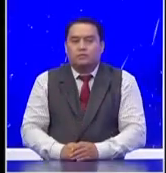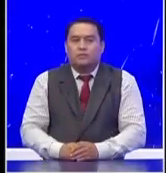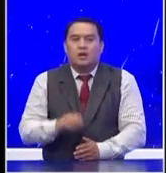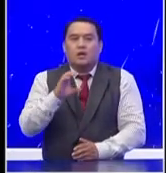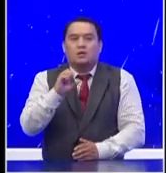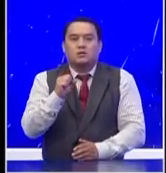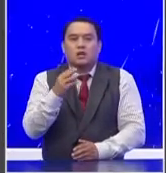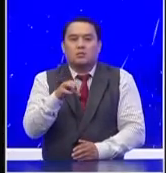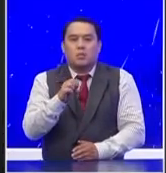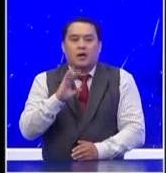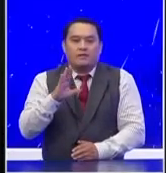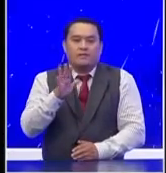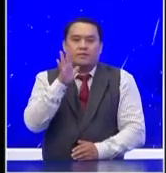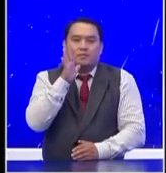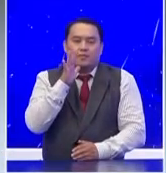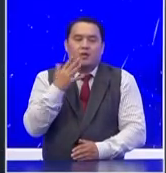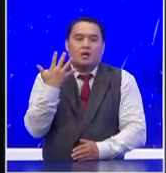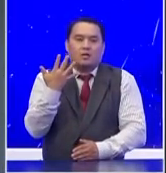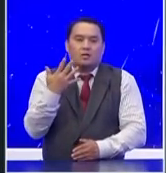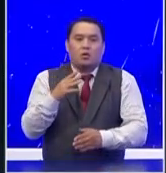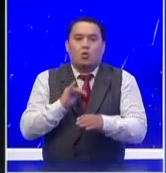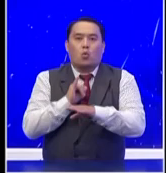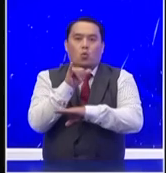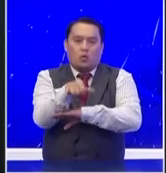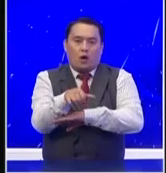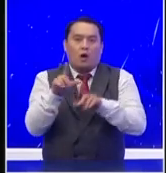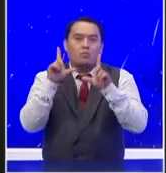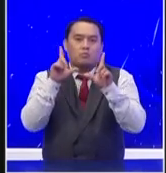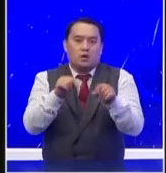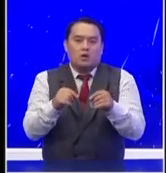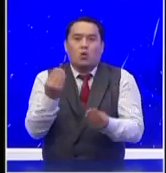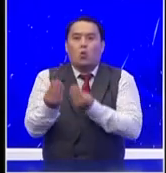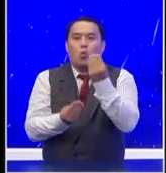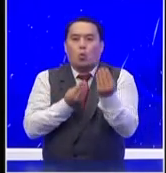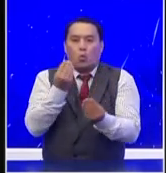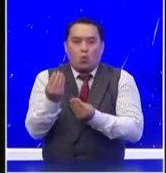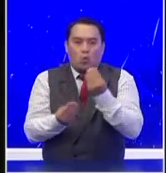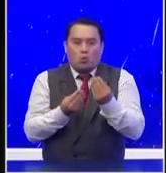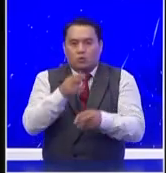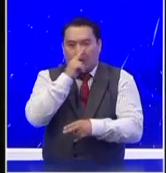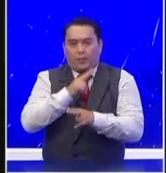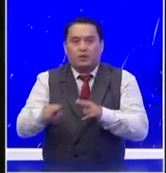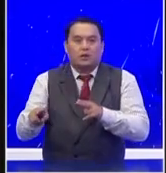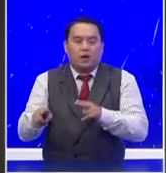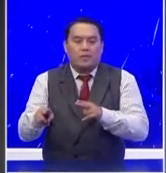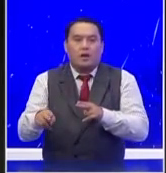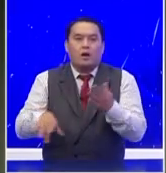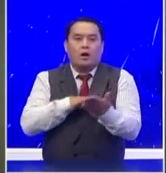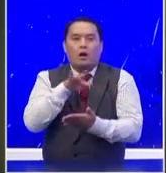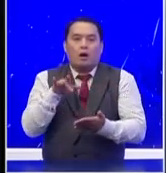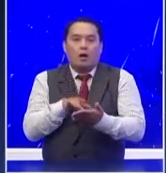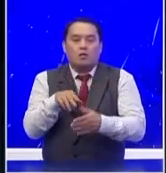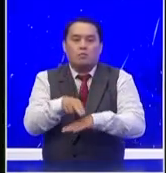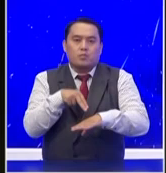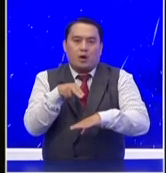Сәтбаев қаласында 5 жасар қыз бала ата-анасымен қонаққа барған, сөйтіп ауладағы балалармен ойнап жүріп жоғалып кеткен. Қалалық полиция